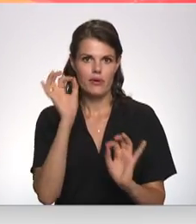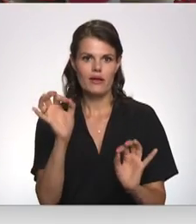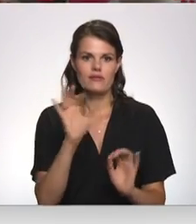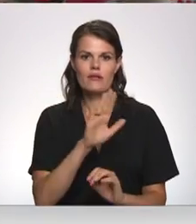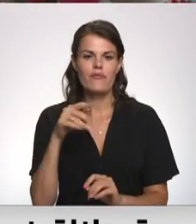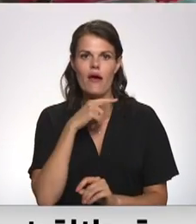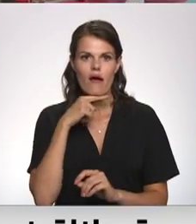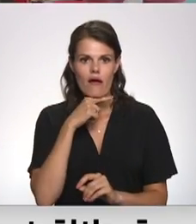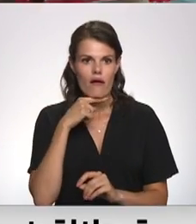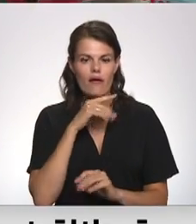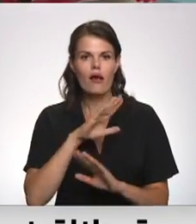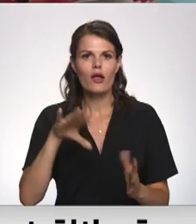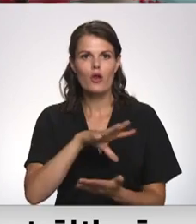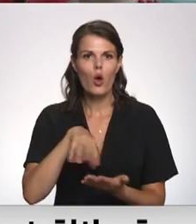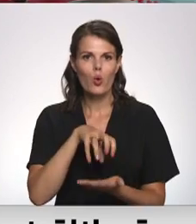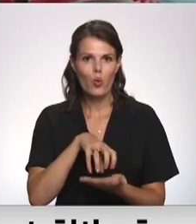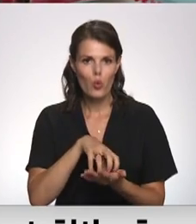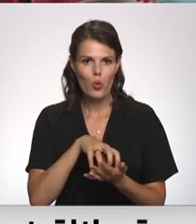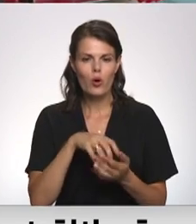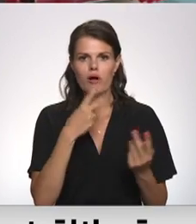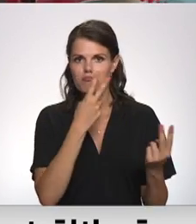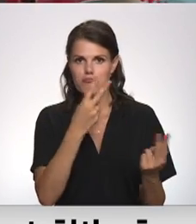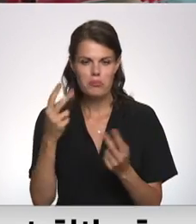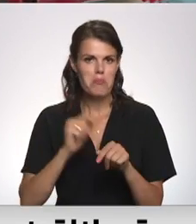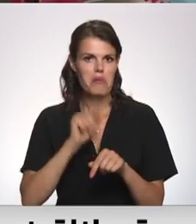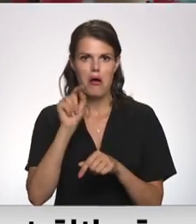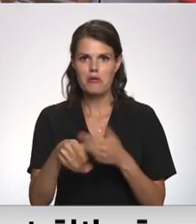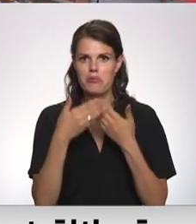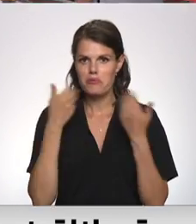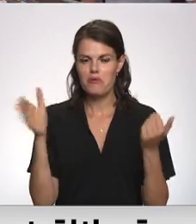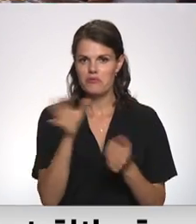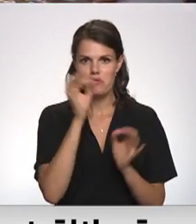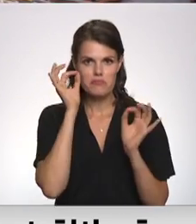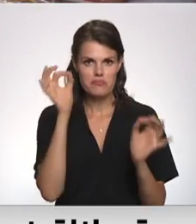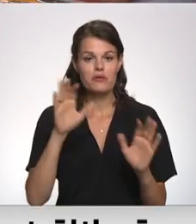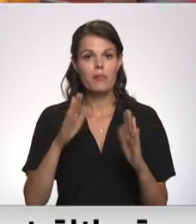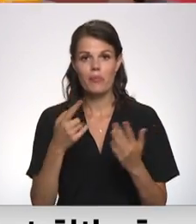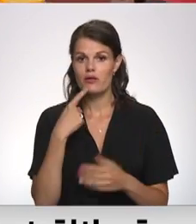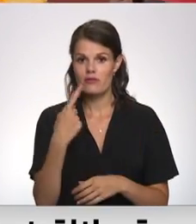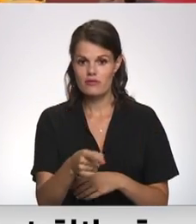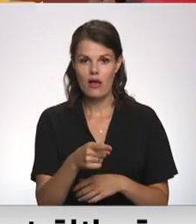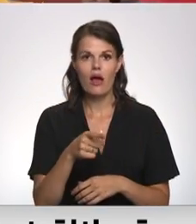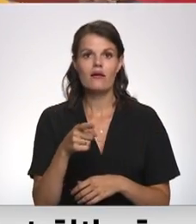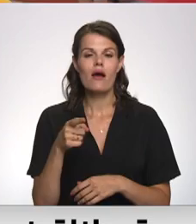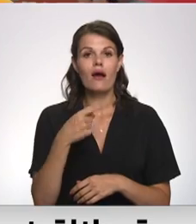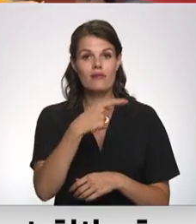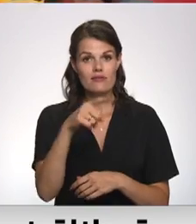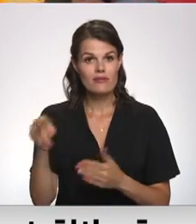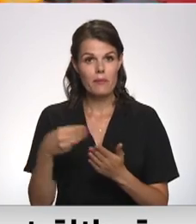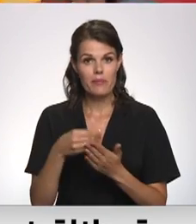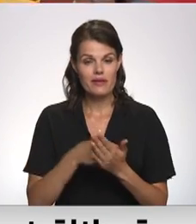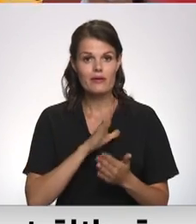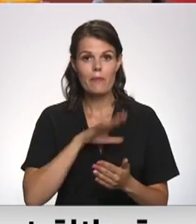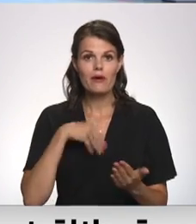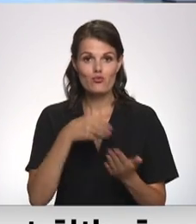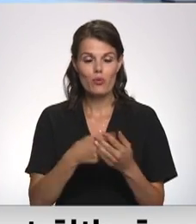gaļas, ne arī konditorijas izstrādājuma vitrīnās inspektori šodien pārkāpumus nekonstatē. Viņi gan vērš uzmanību Leonīdam un citiem pircējiem pēc